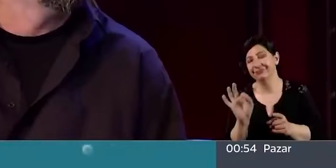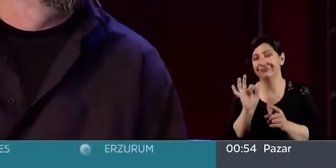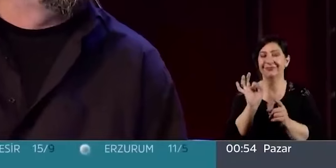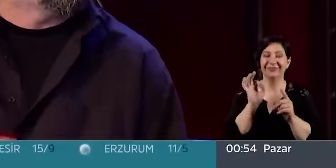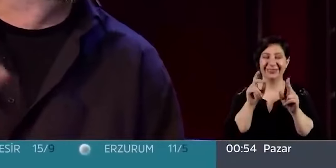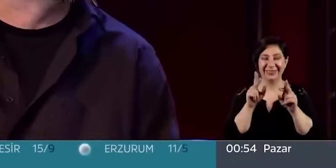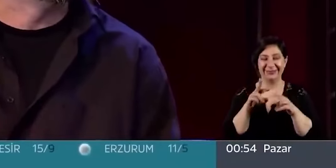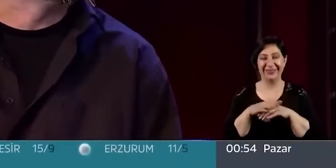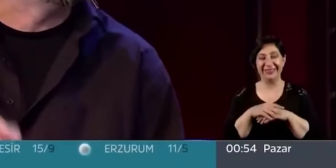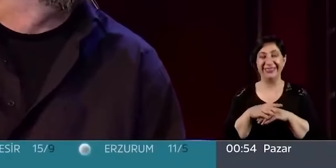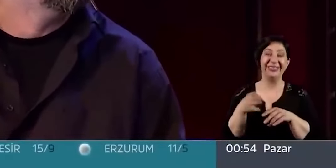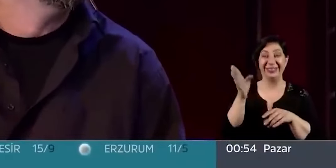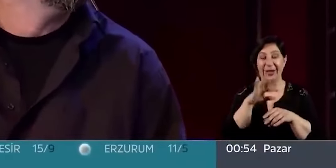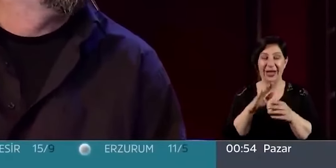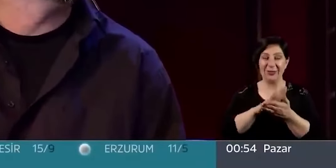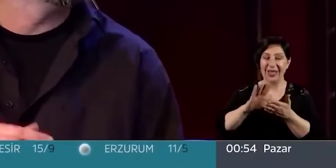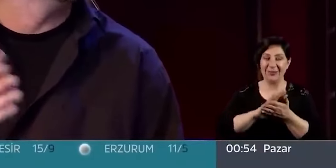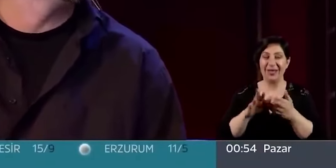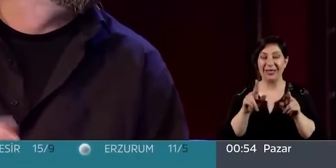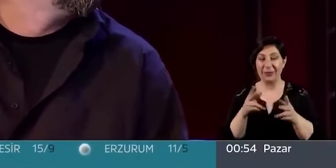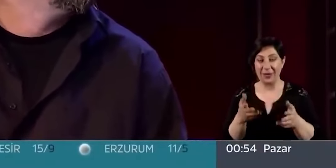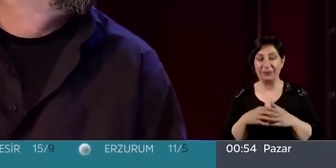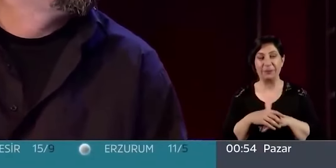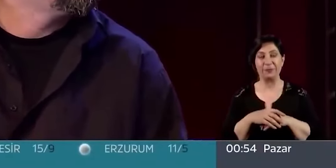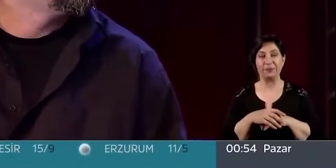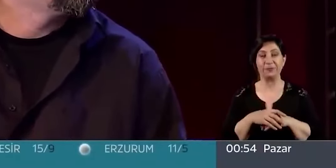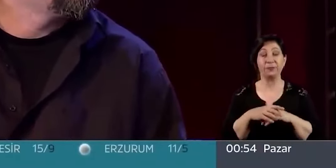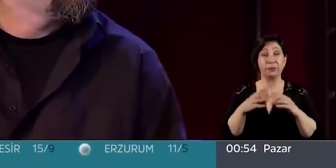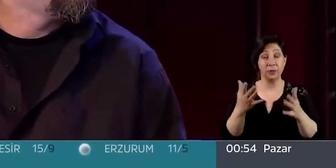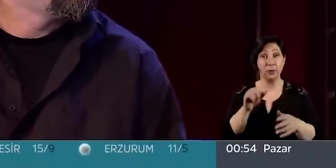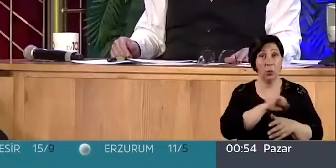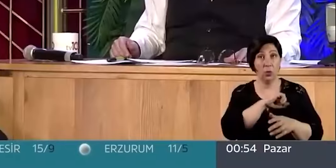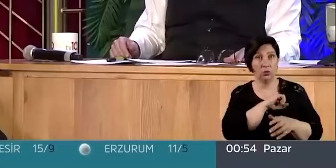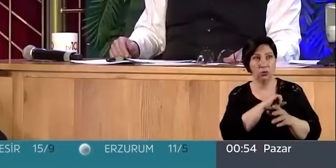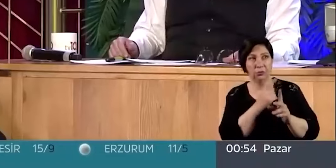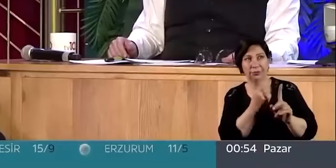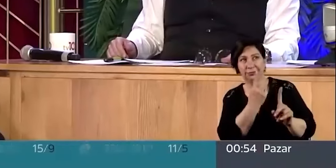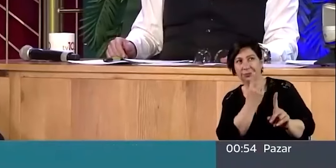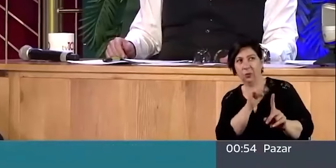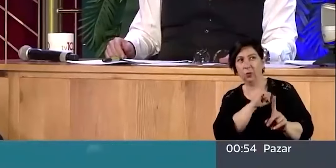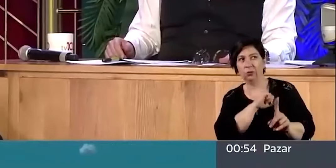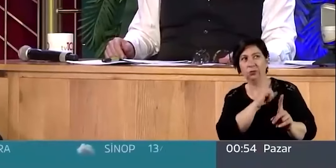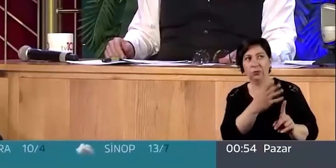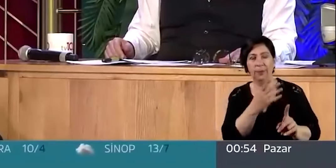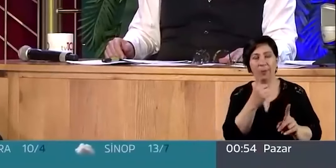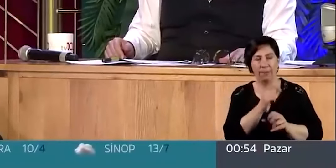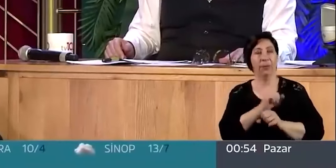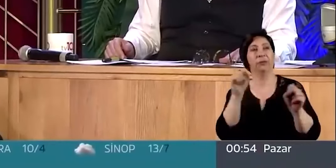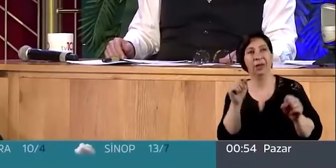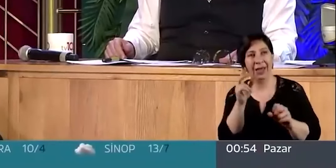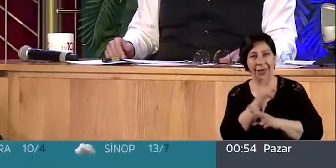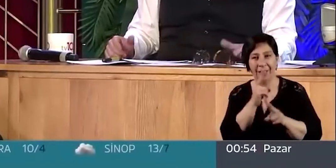deyip sonra onu eşitleme. Halbuki bir gömmüşüm ama, yani. Ama hakikaten korkutucusun ha, değil mi? Yani bir anda